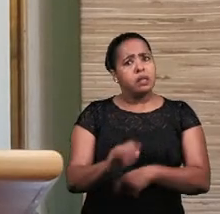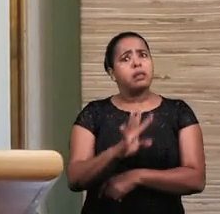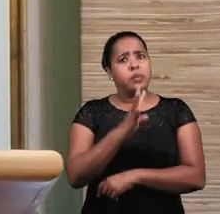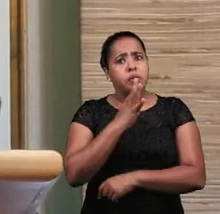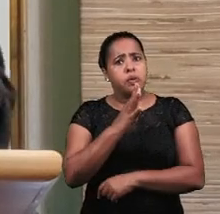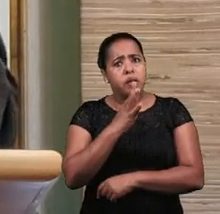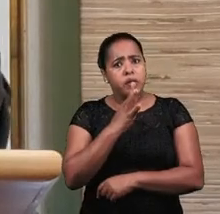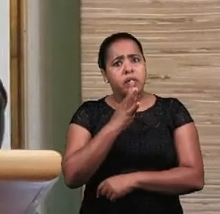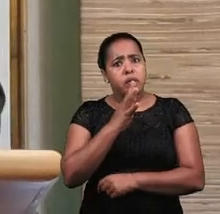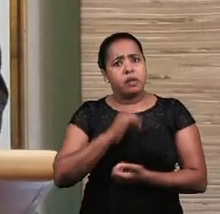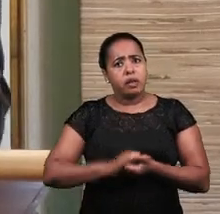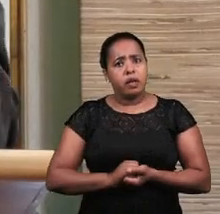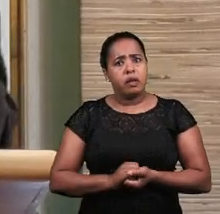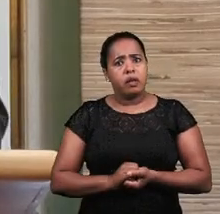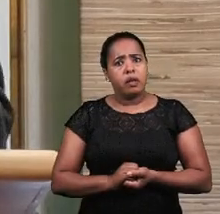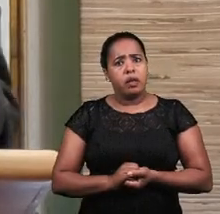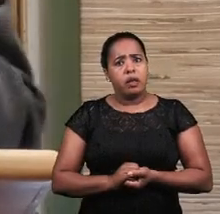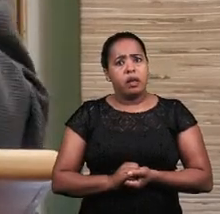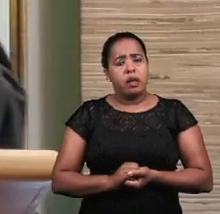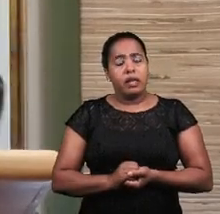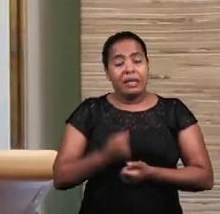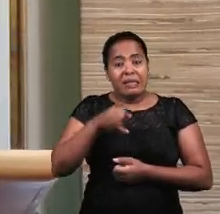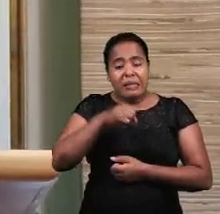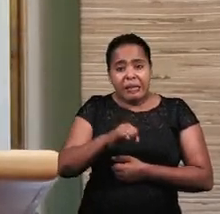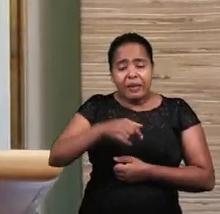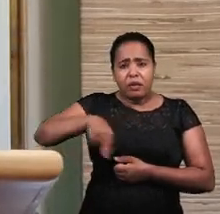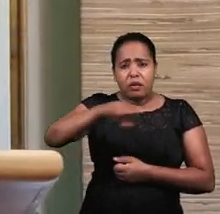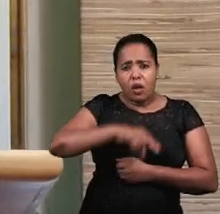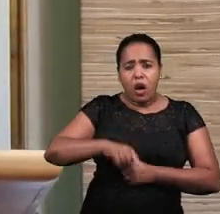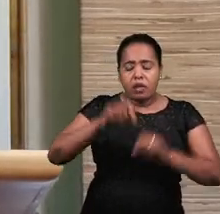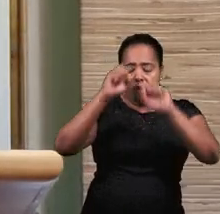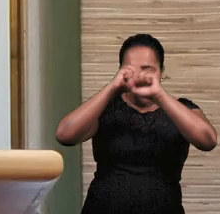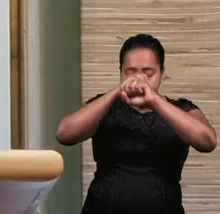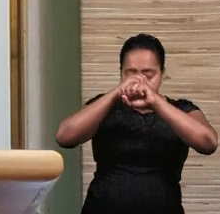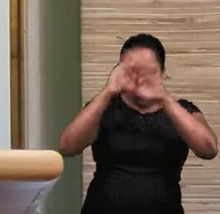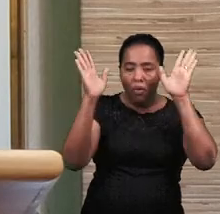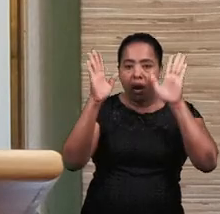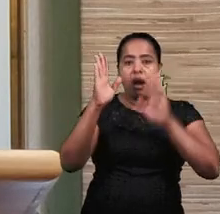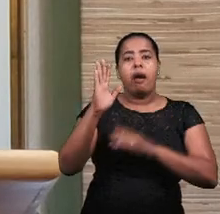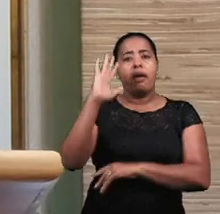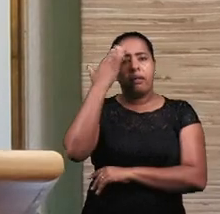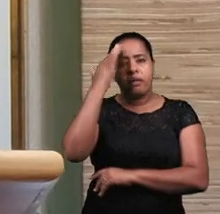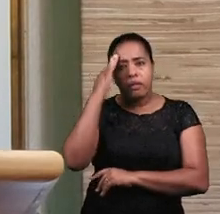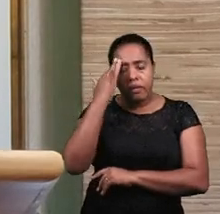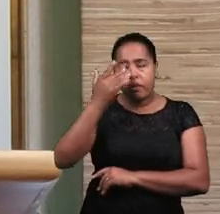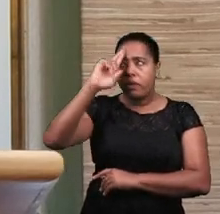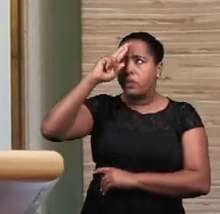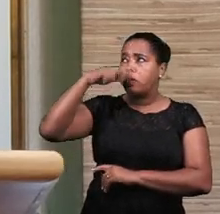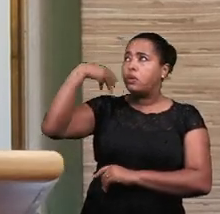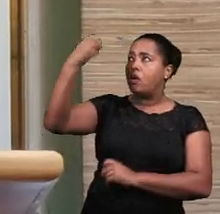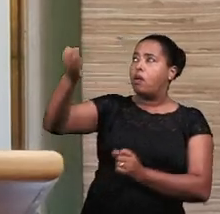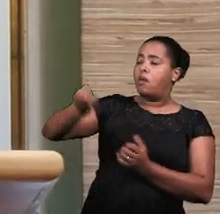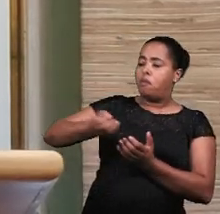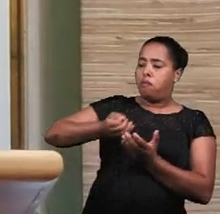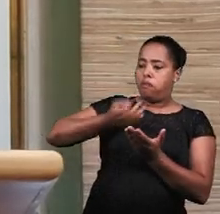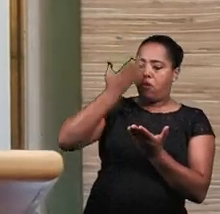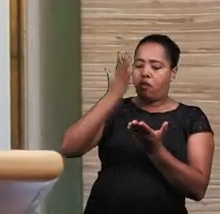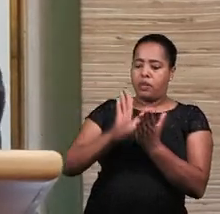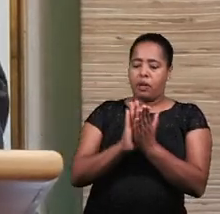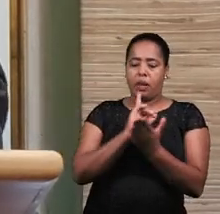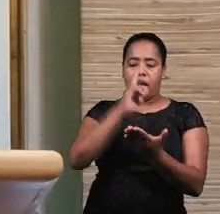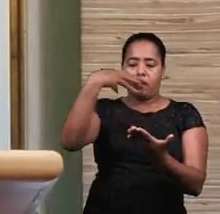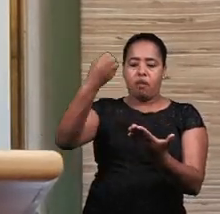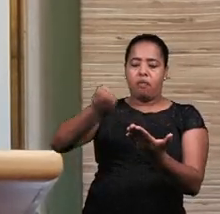devons prendre connaissance. Et à partir de cela, il nous donnerait les révélations qui sont à l'intérieur de la parole de Dieu. Et